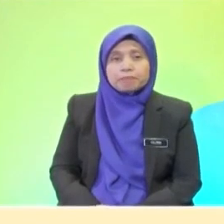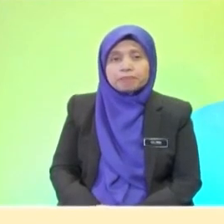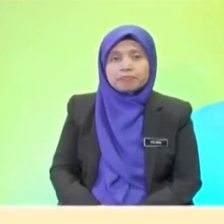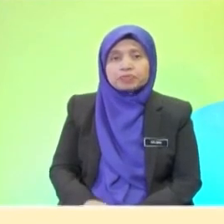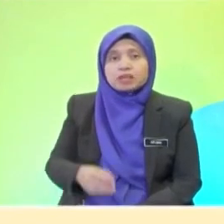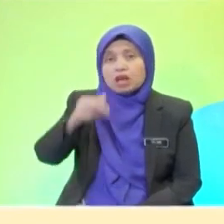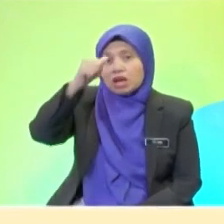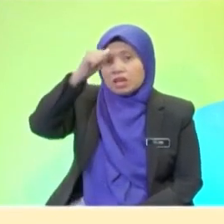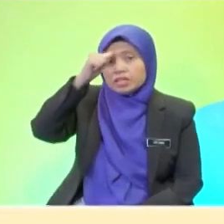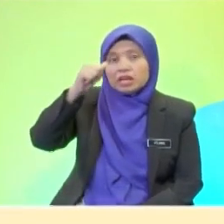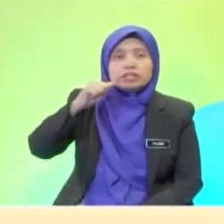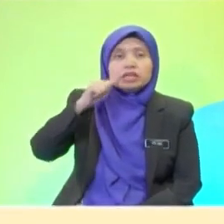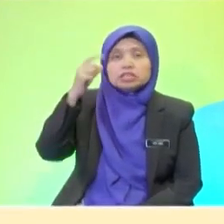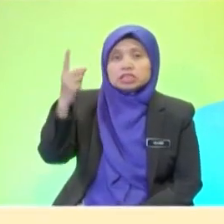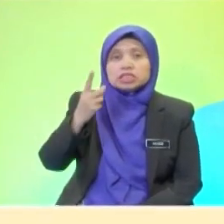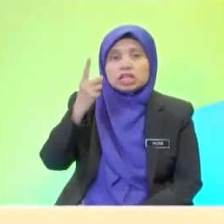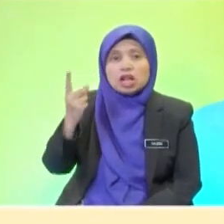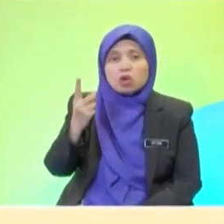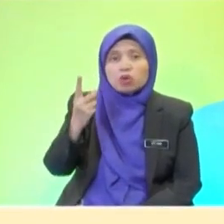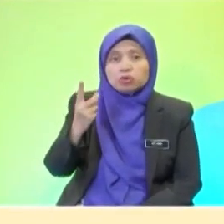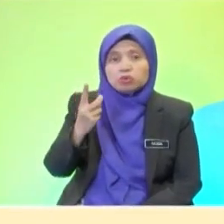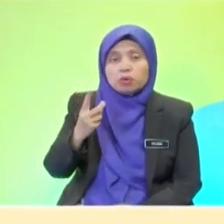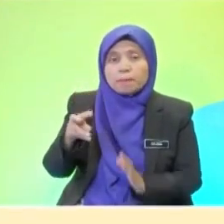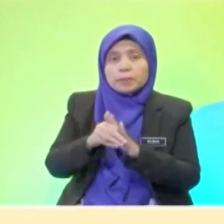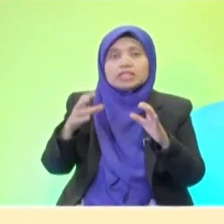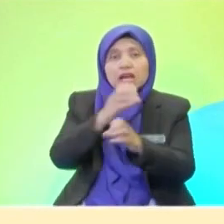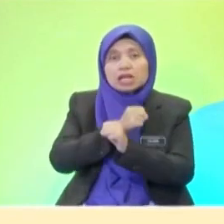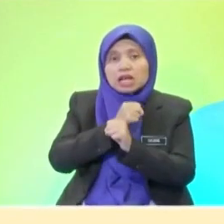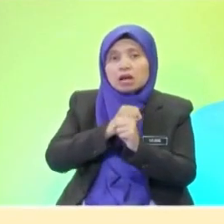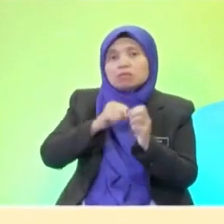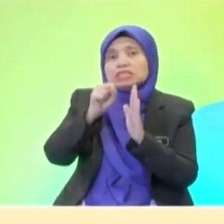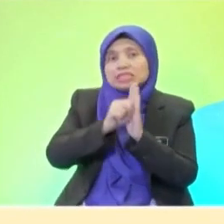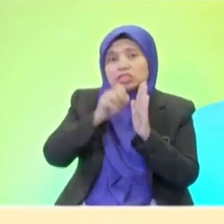Ayah Aina selalu menangkap sekuranya